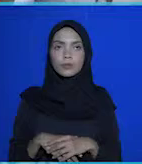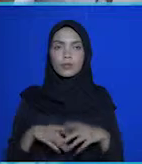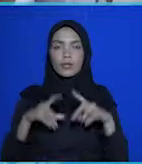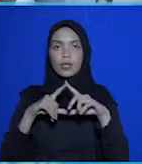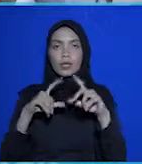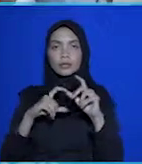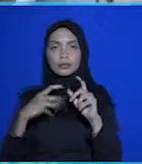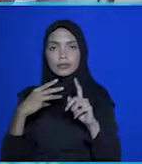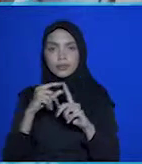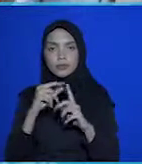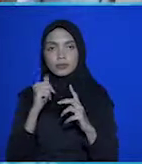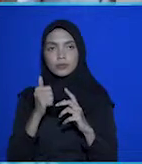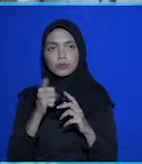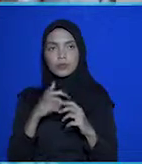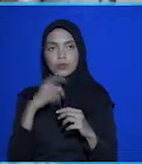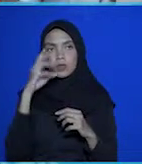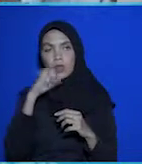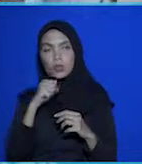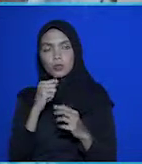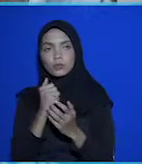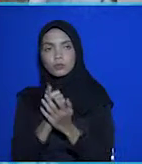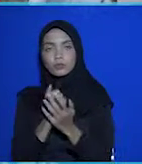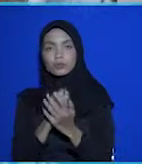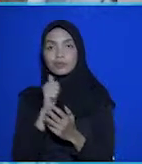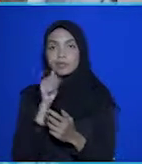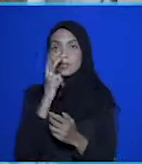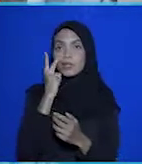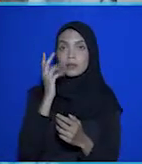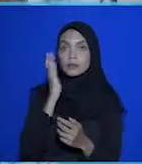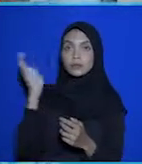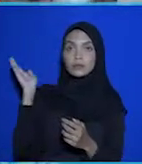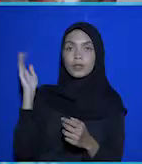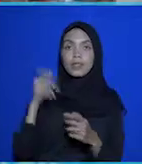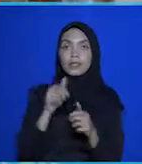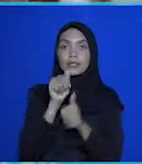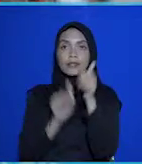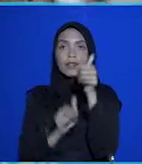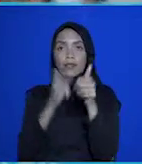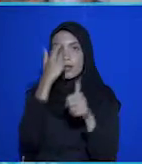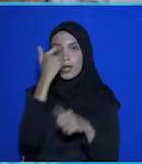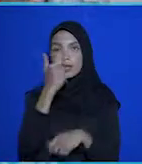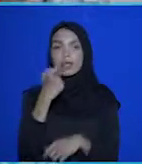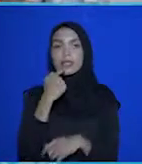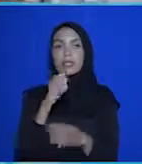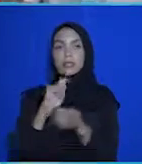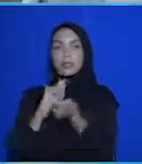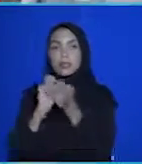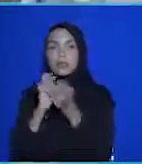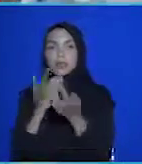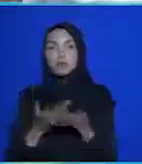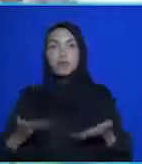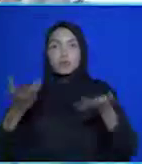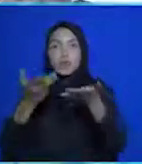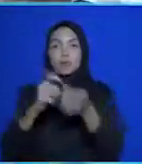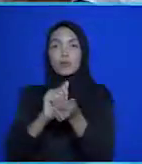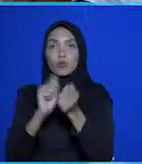membaca saat ini. Beliau adalah Staf Ahli Menteri Bidang Perubahan dan Dinamika Sosial